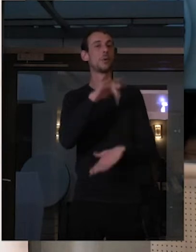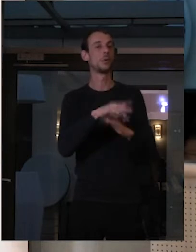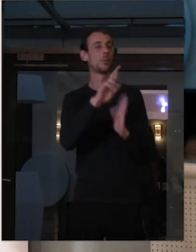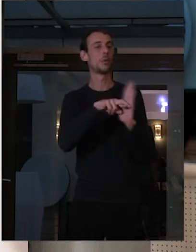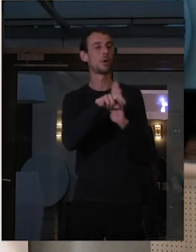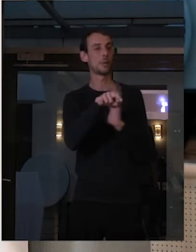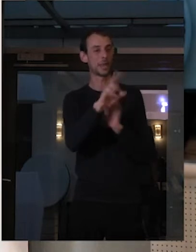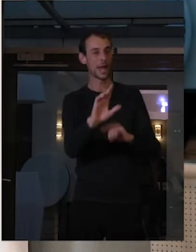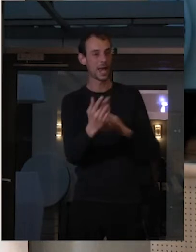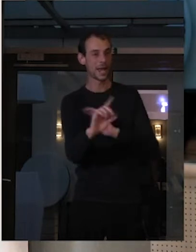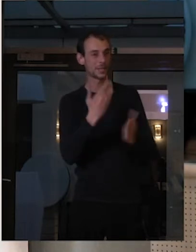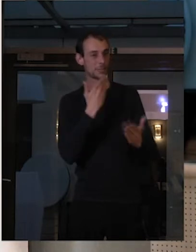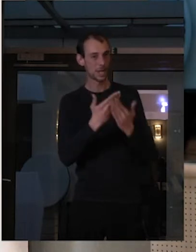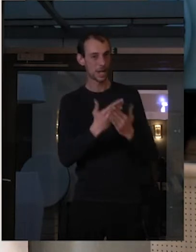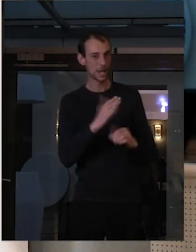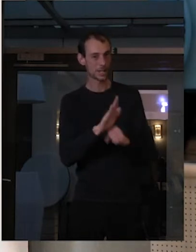où tu racontes